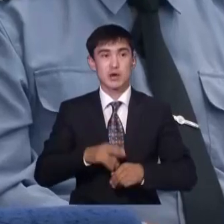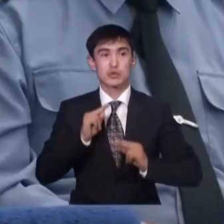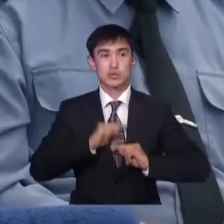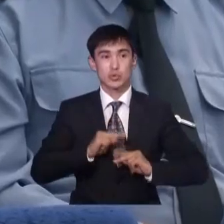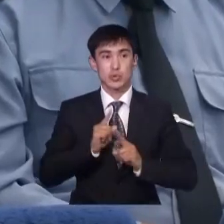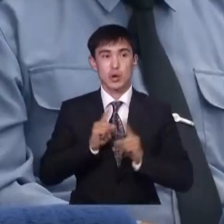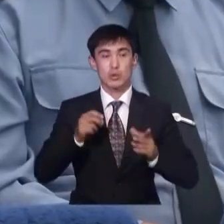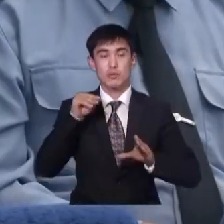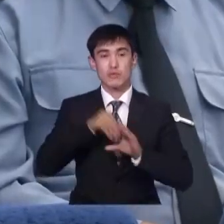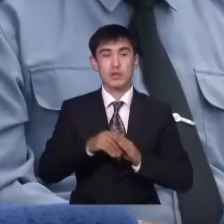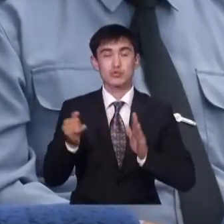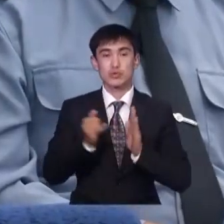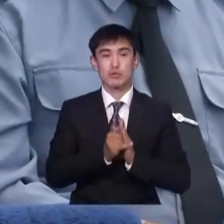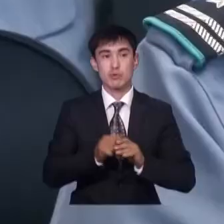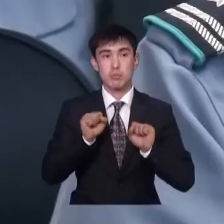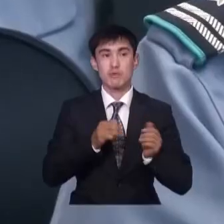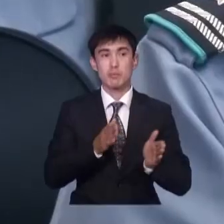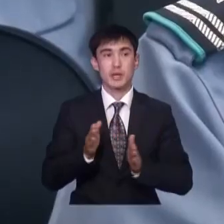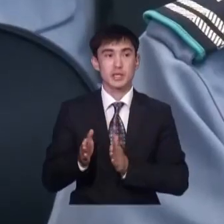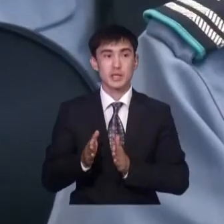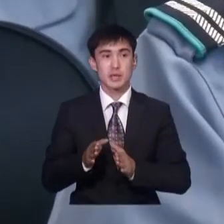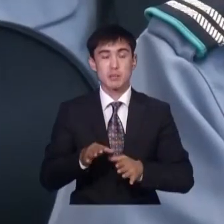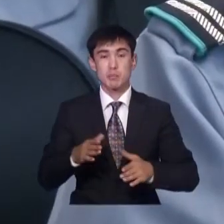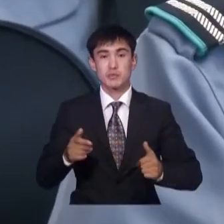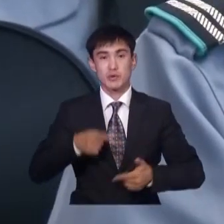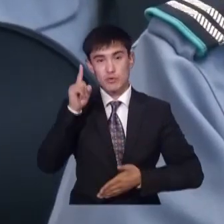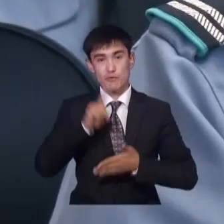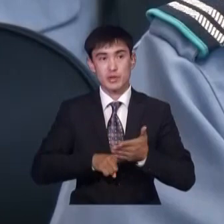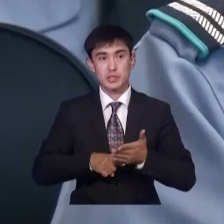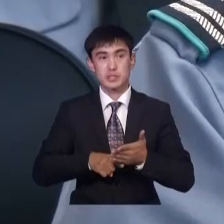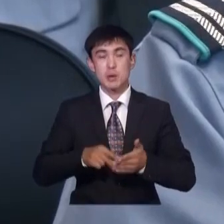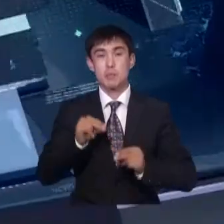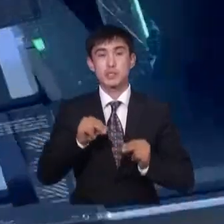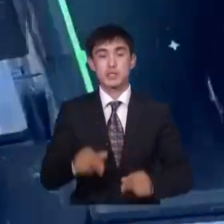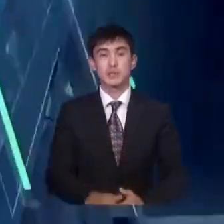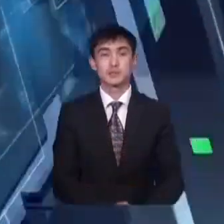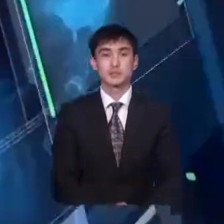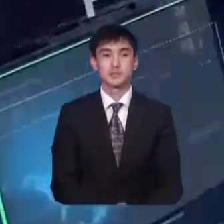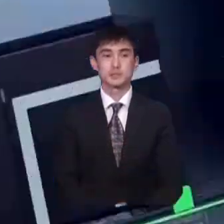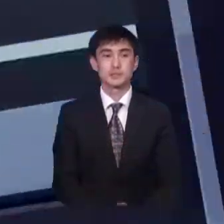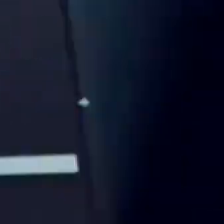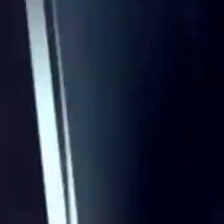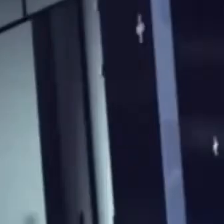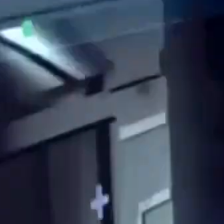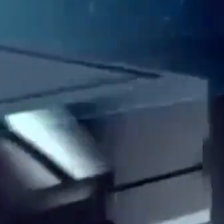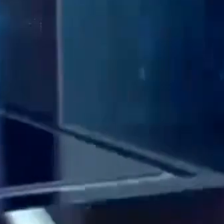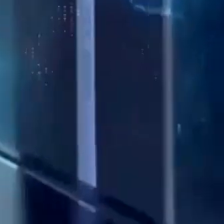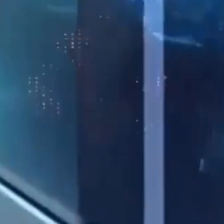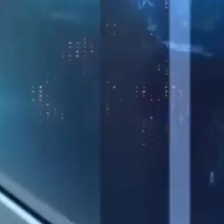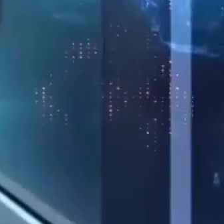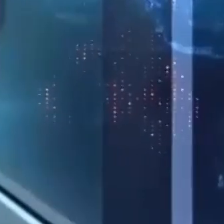труд, огромный вклад в установление правопорядка и проявленную верность присяге. Шандос Назарбаев, Бекжан